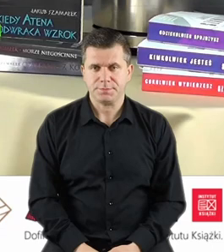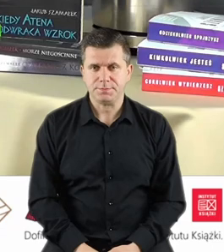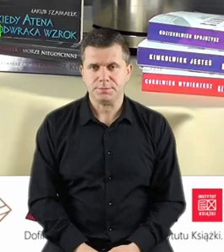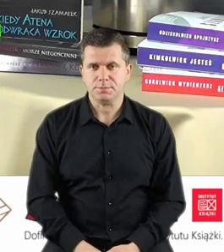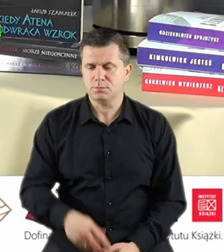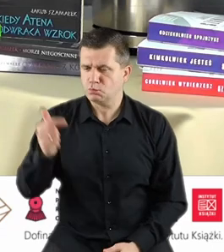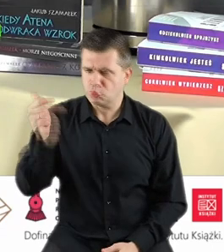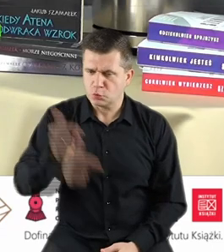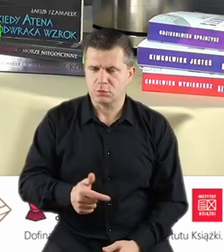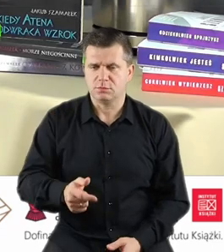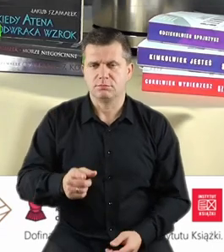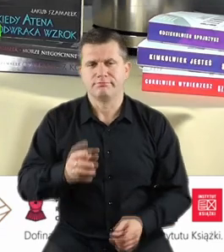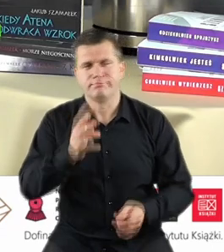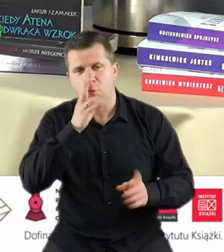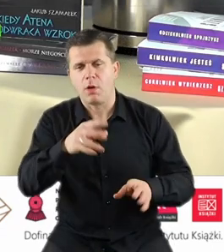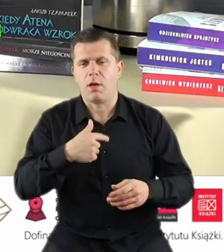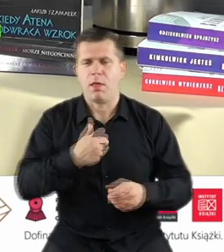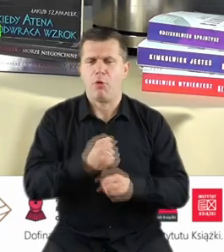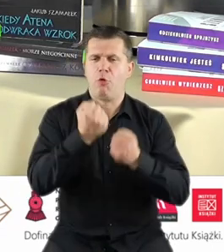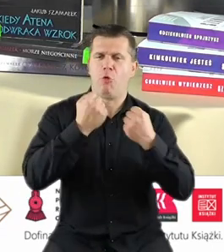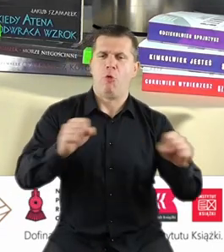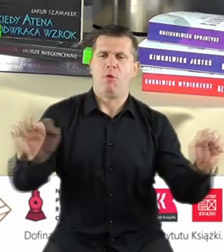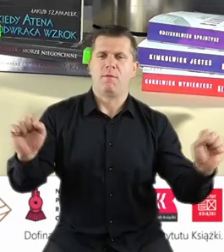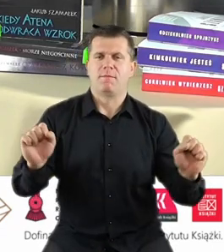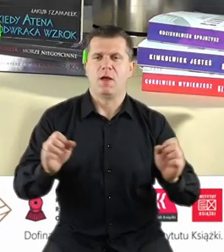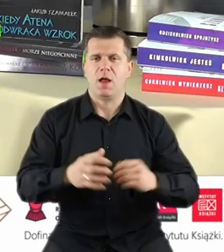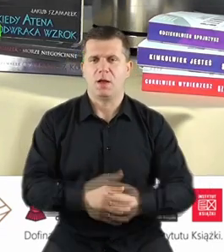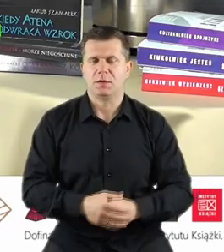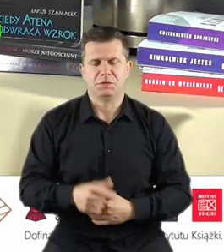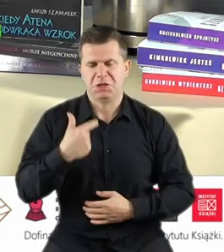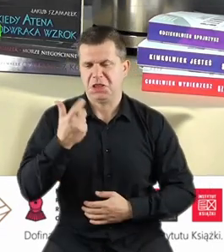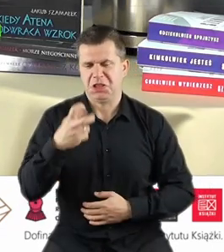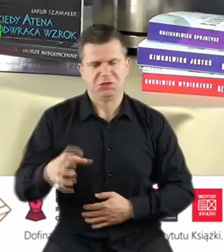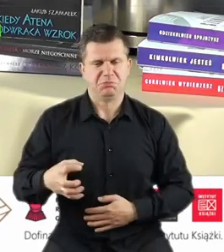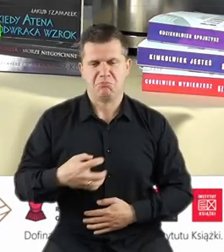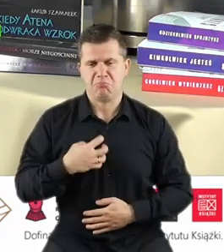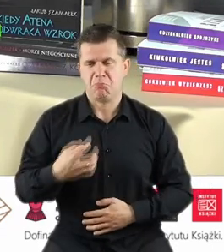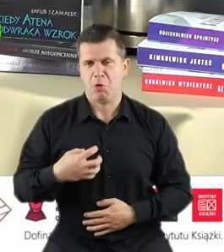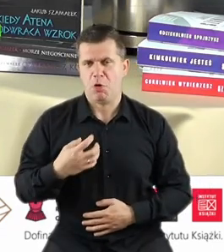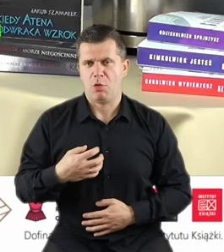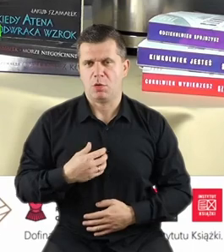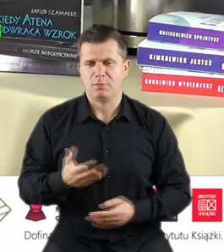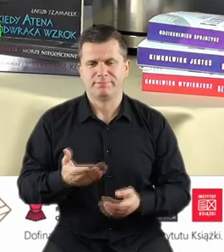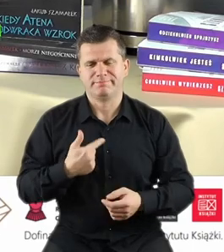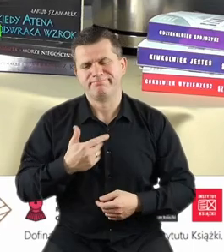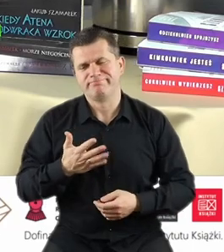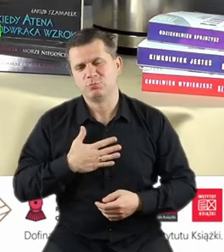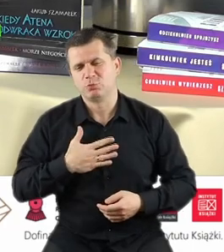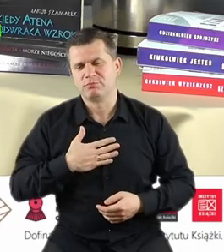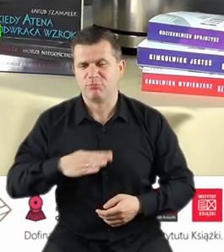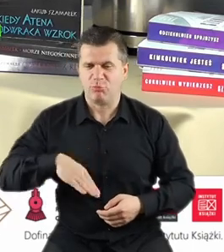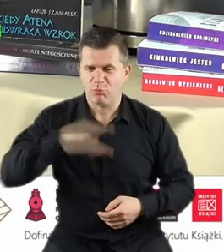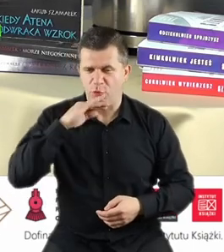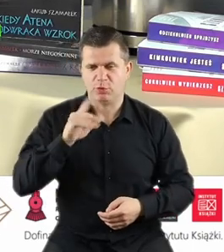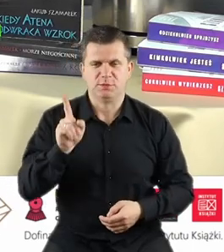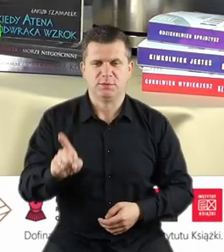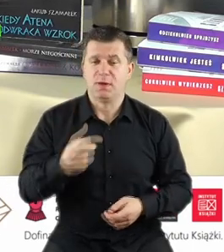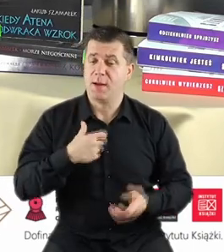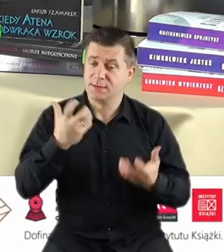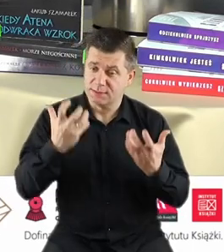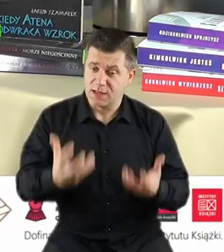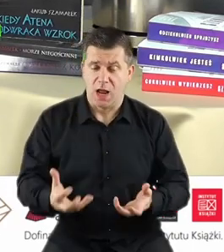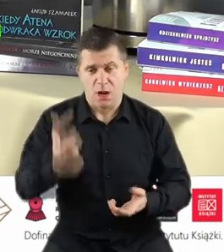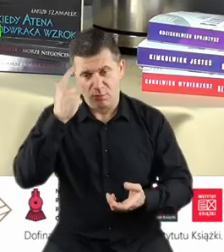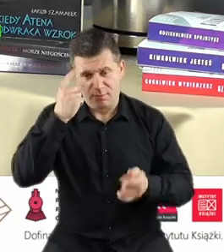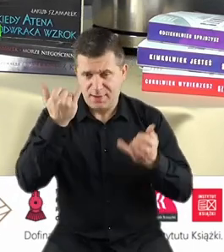musi przede wszystkim zgrywać, jaki jest odważny i że go nic nie boli i tak dalej, no po prostu już miałem dosyć tego. I bardzo chciałem pójść w